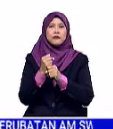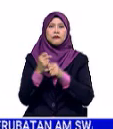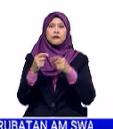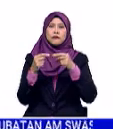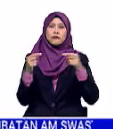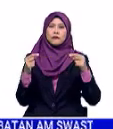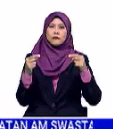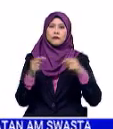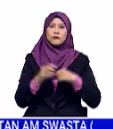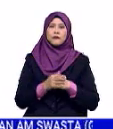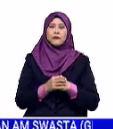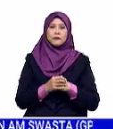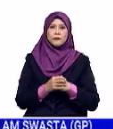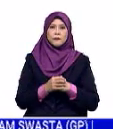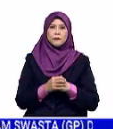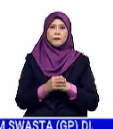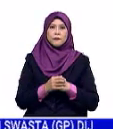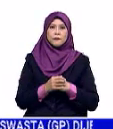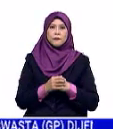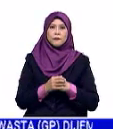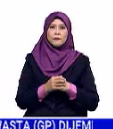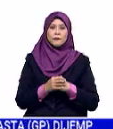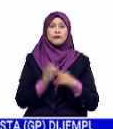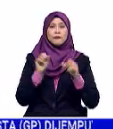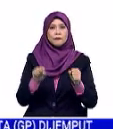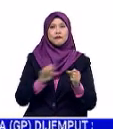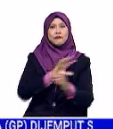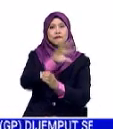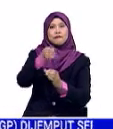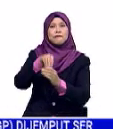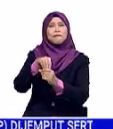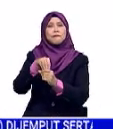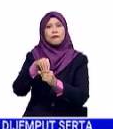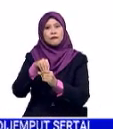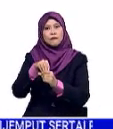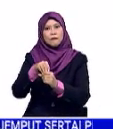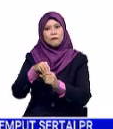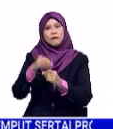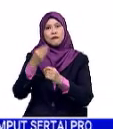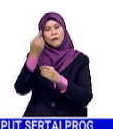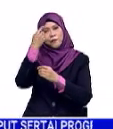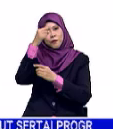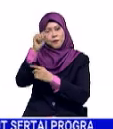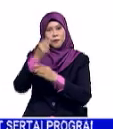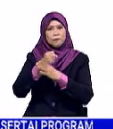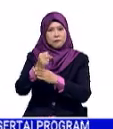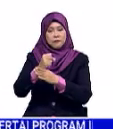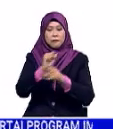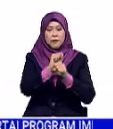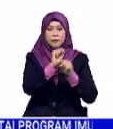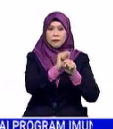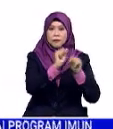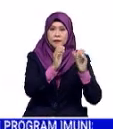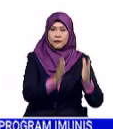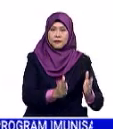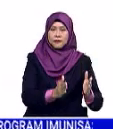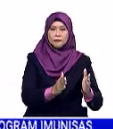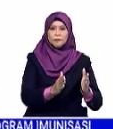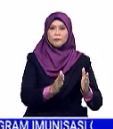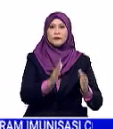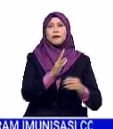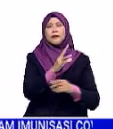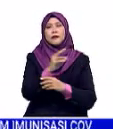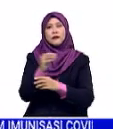you know, some recovery, both in terms of investments, employment, and also